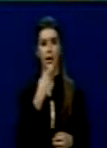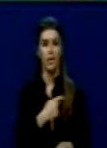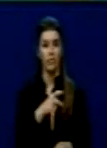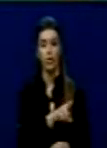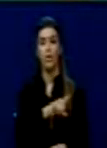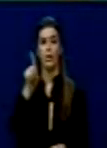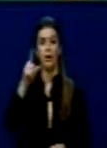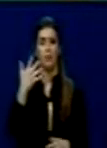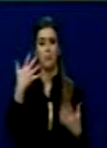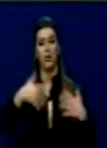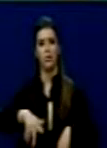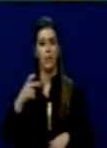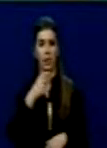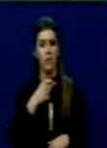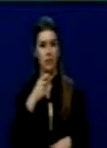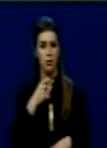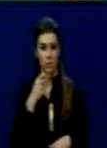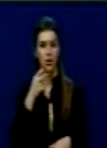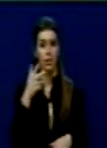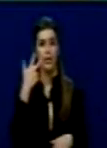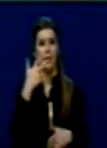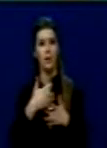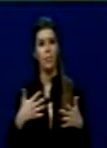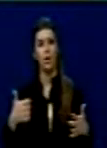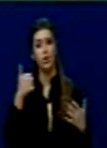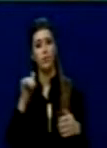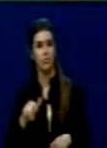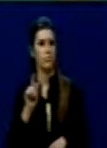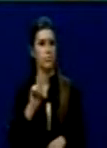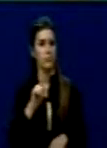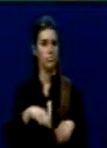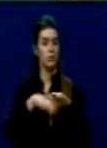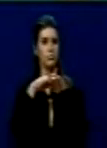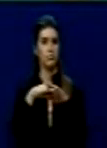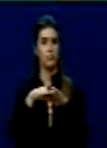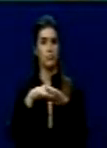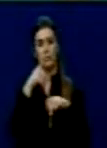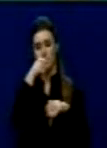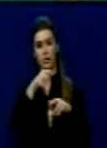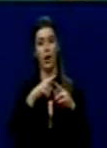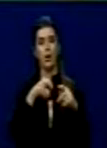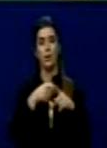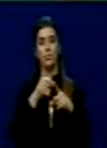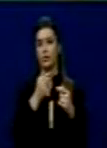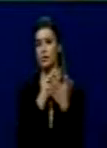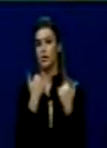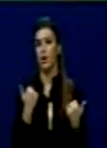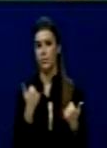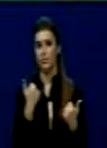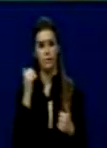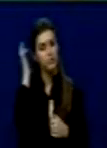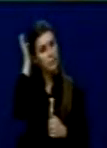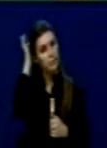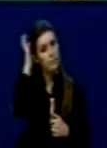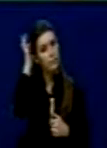në 10.000 euro, por nuk do të kaloj 3.650.000 euro, sepse më shumë AKP-ja në këtë rast nuk ka se ku t'i merr.